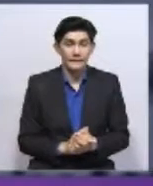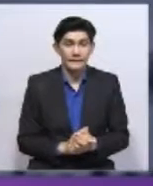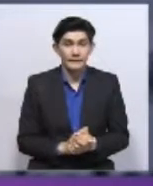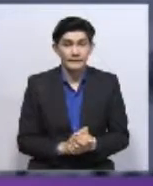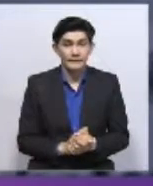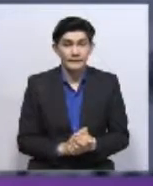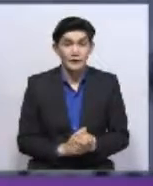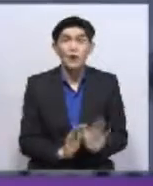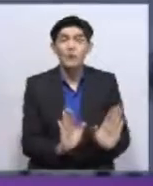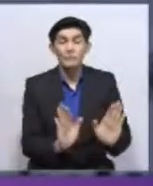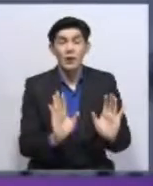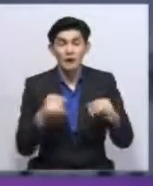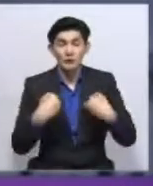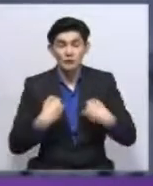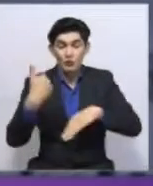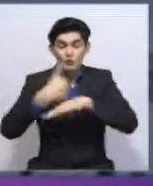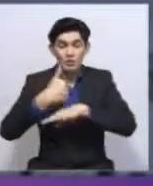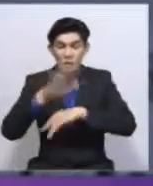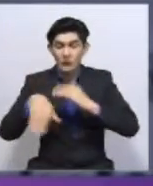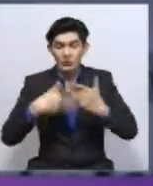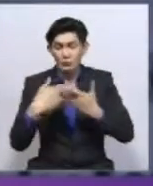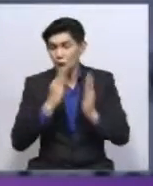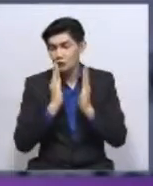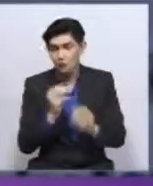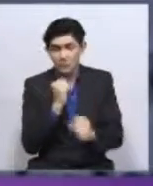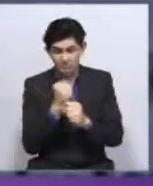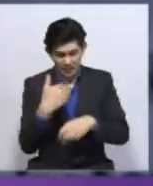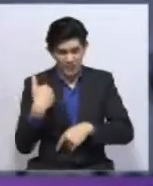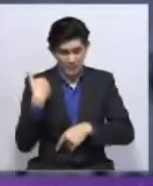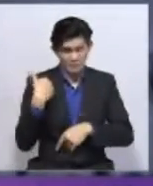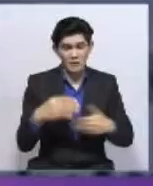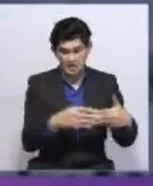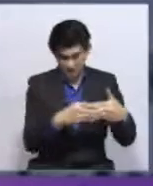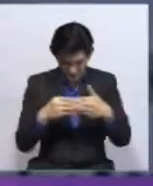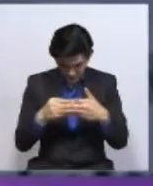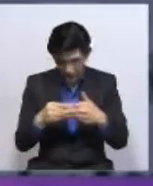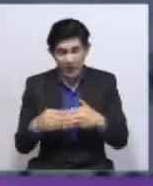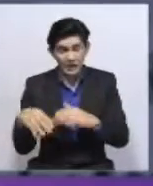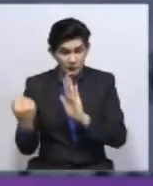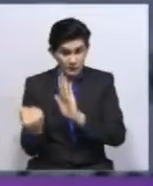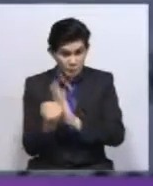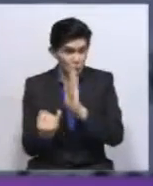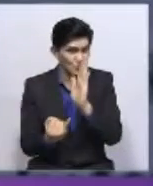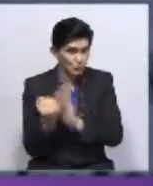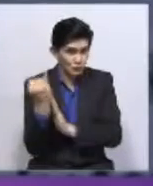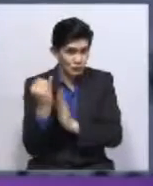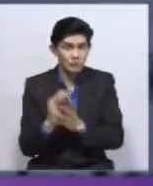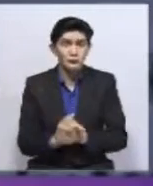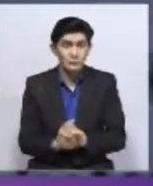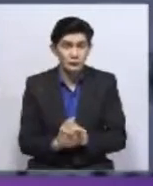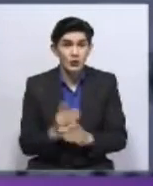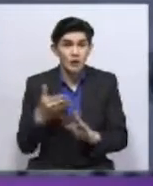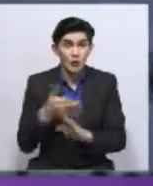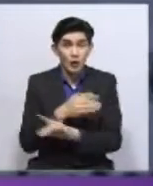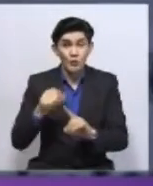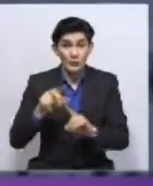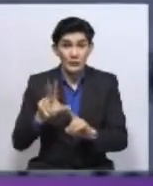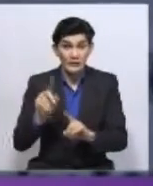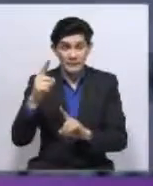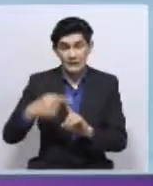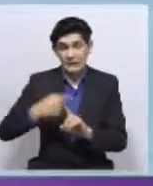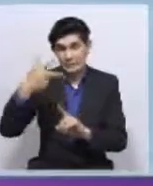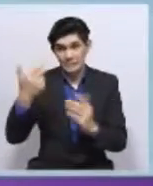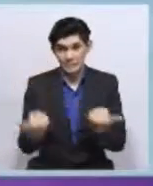ก็อยากฝากนายจ้างทุกคนอ่ะถ้ามีลูกน้องอยู่ก็ให้เขาลูกน้องมาทำให้มันเสร็จก่อนวันที่31